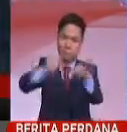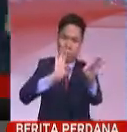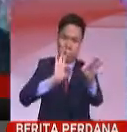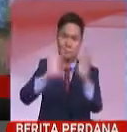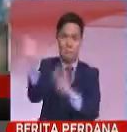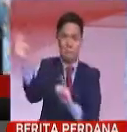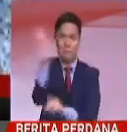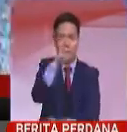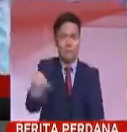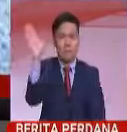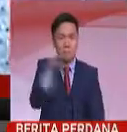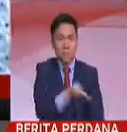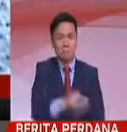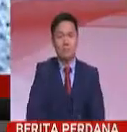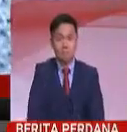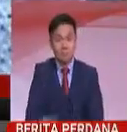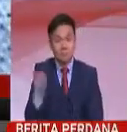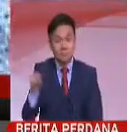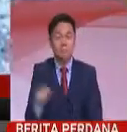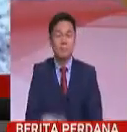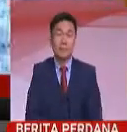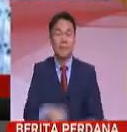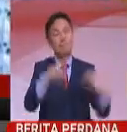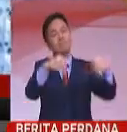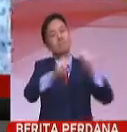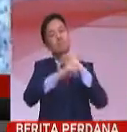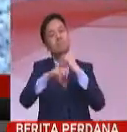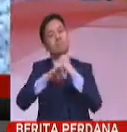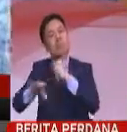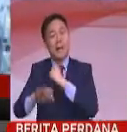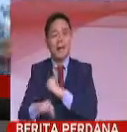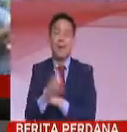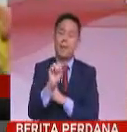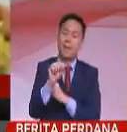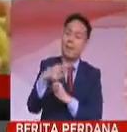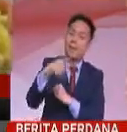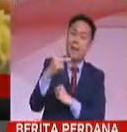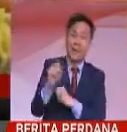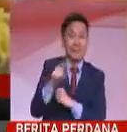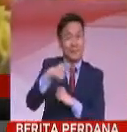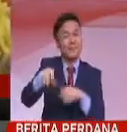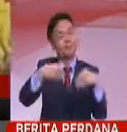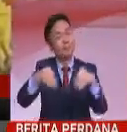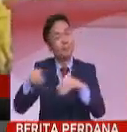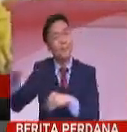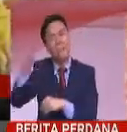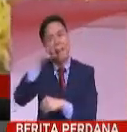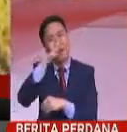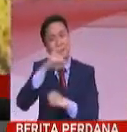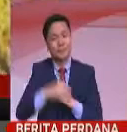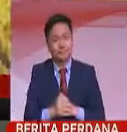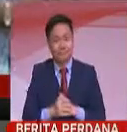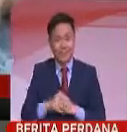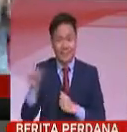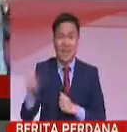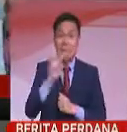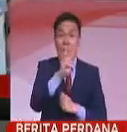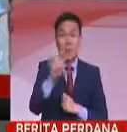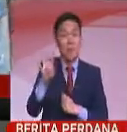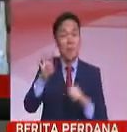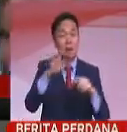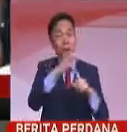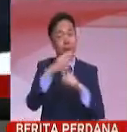Datuk Seri Ahmad merasmikan kempen promosi perniagaan kecil tempatan Negeri Melaka di Bandar Hilir. Seramai 44